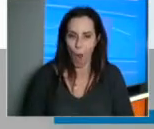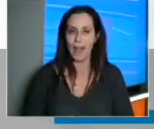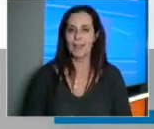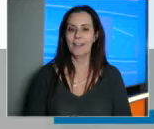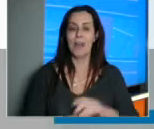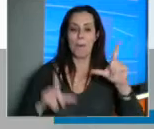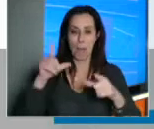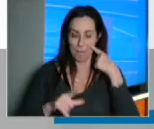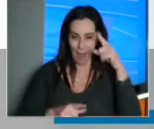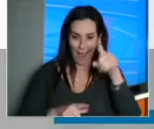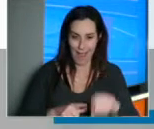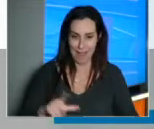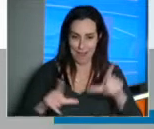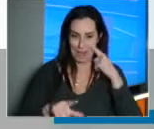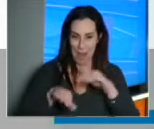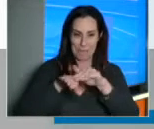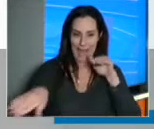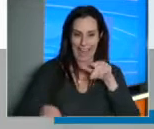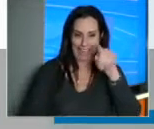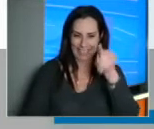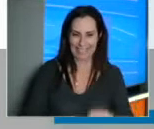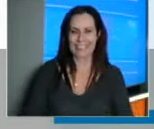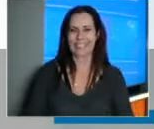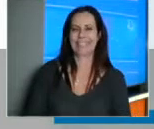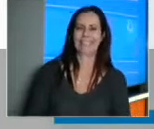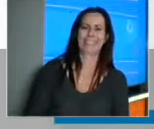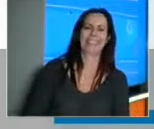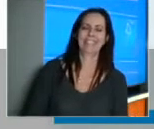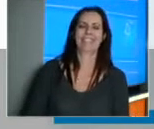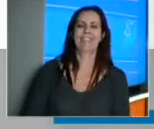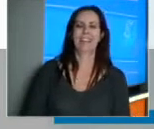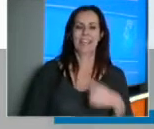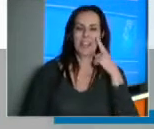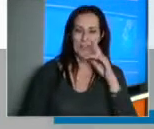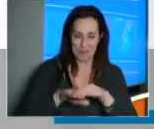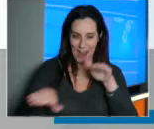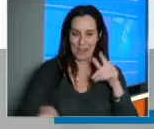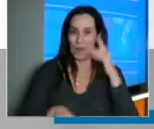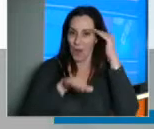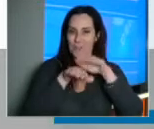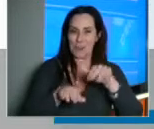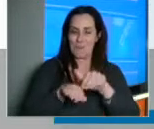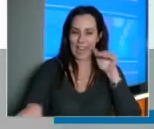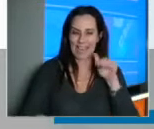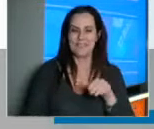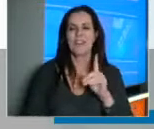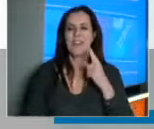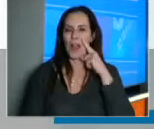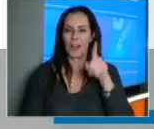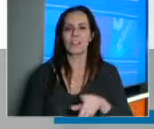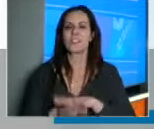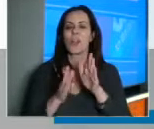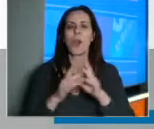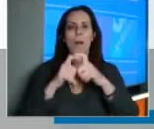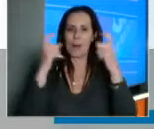מפה שנראית כמו איזה מפת הפקקים, אבל רציתי מכת הפקקים. זה לגמרי כמו מוקד גלגלץ מודיע לאיזה אזורים לא כדאי להתקרב. אבל מה שאת רואה פה זה